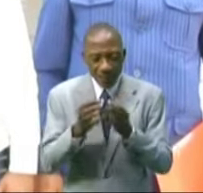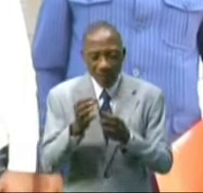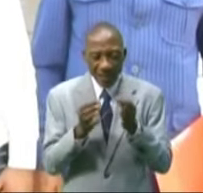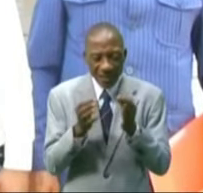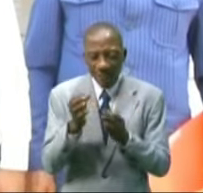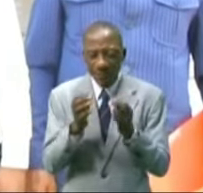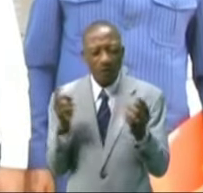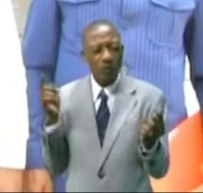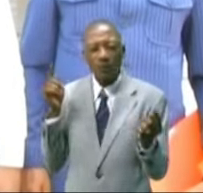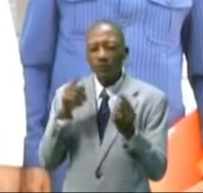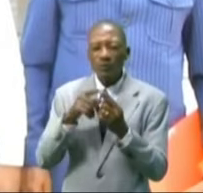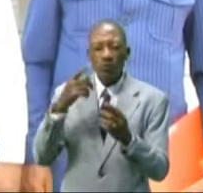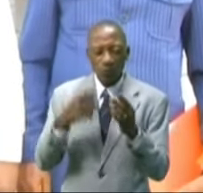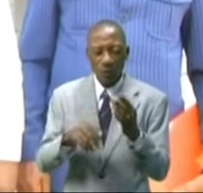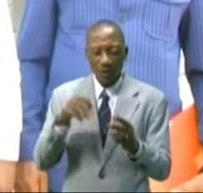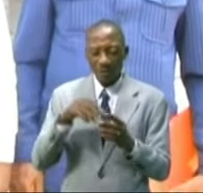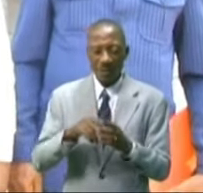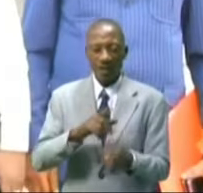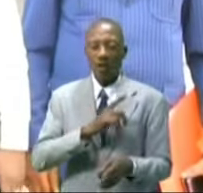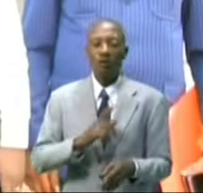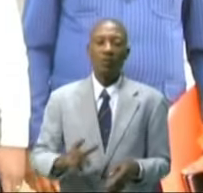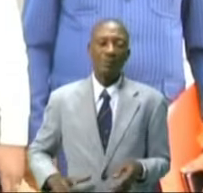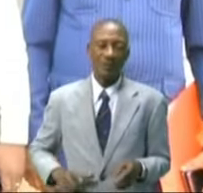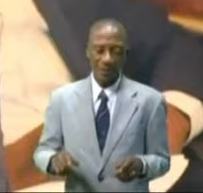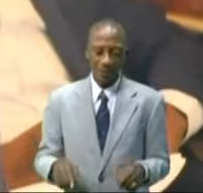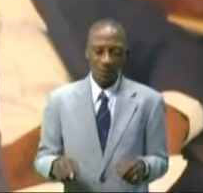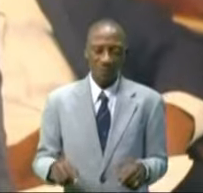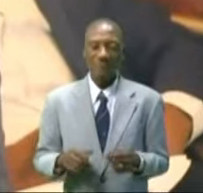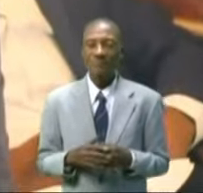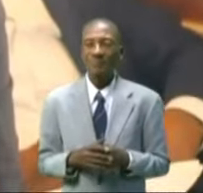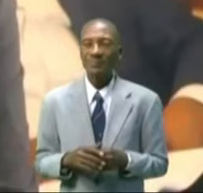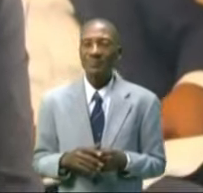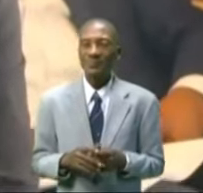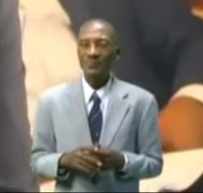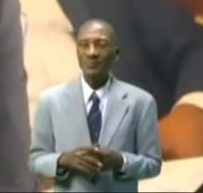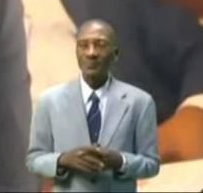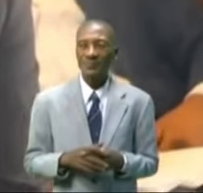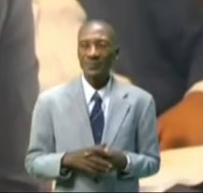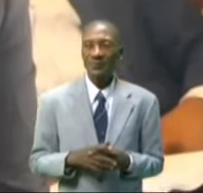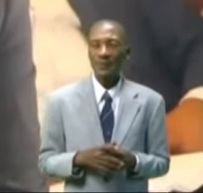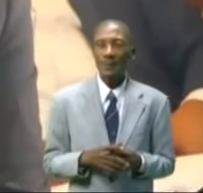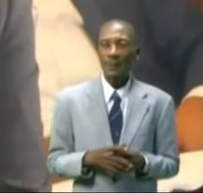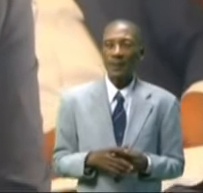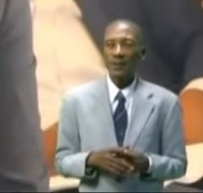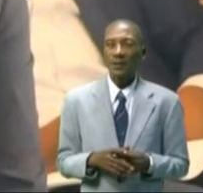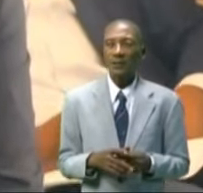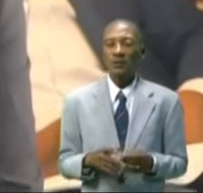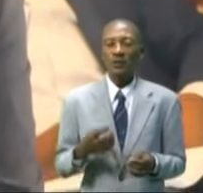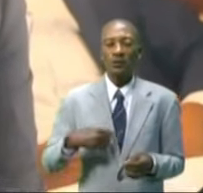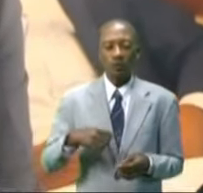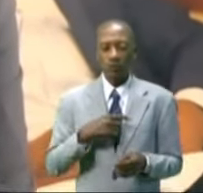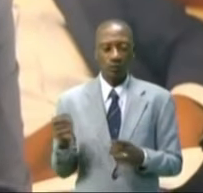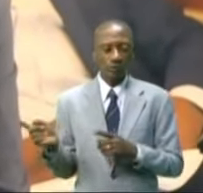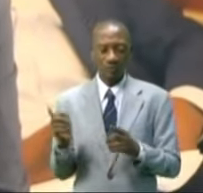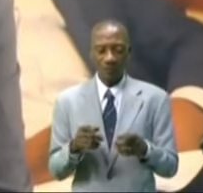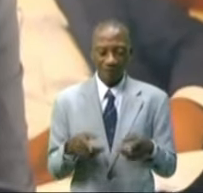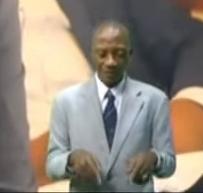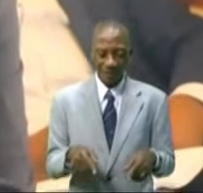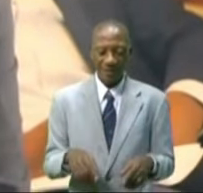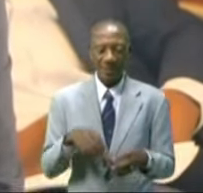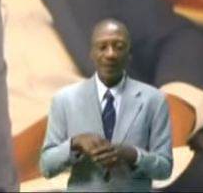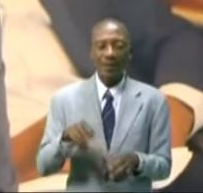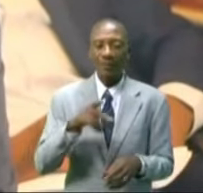avons rencontré l'autorité provinciale pour circonscrire les cadres de notre séjour qui